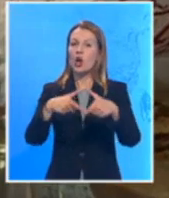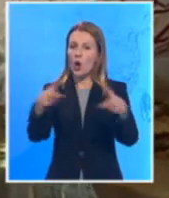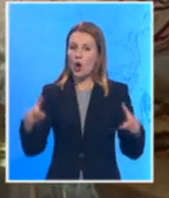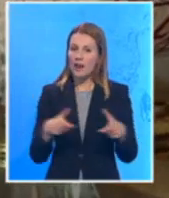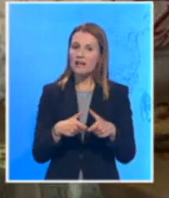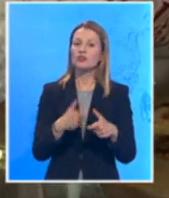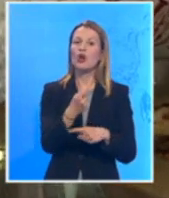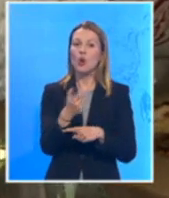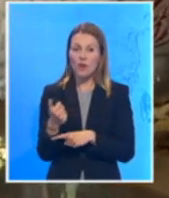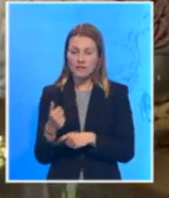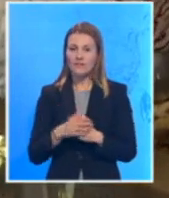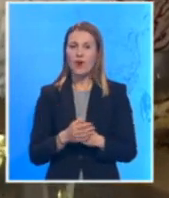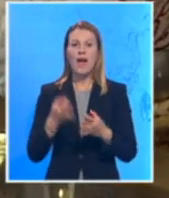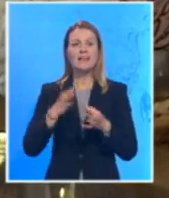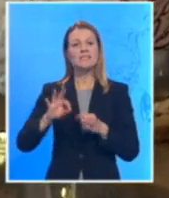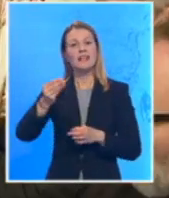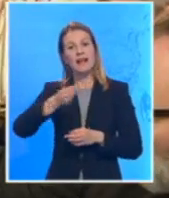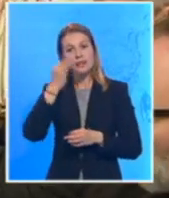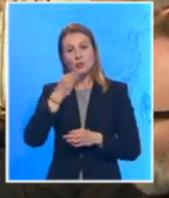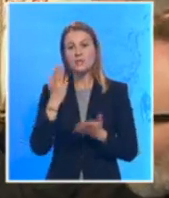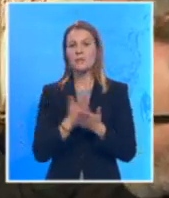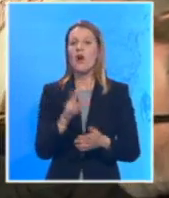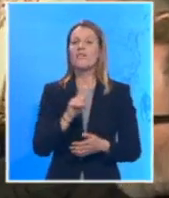a svetu arhijerejsku liturgiju služio je